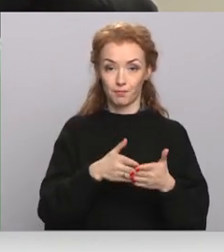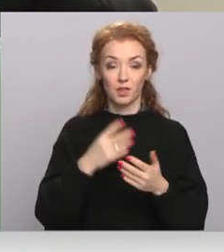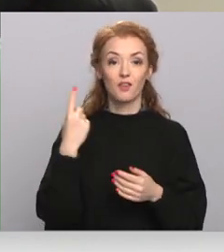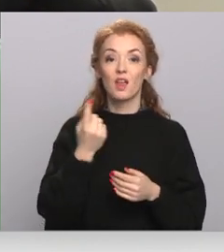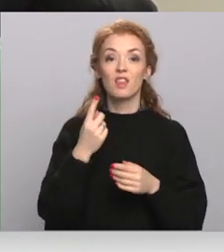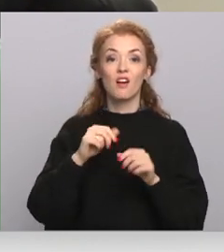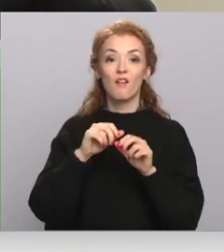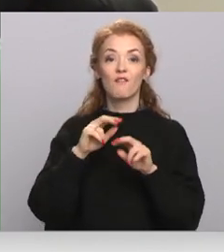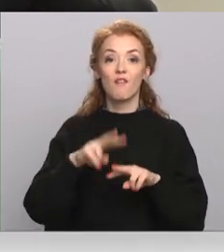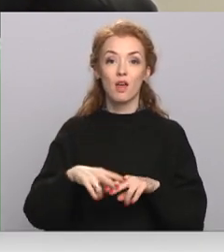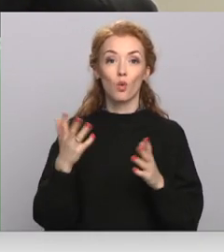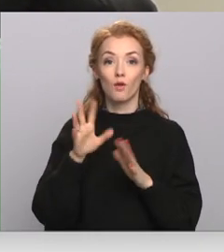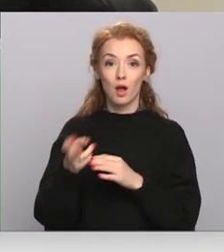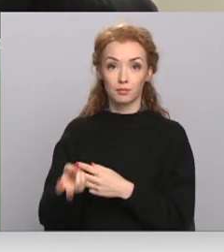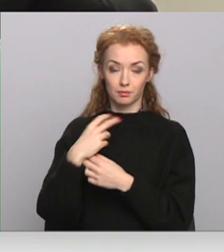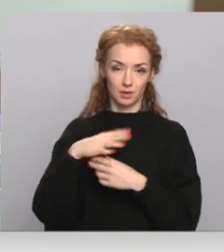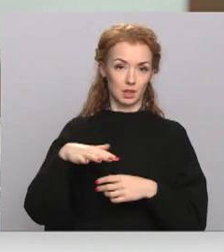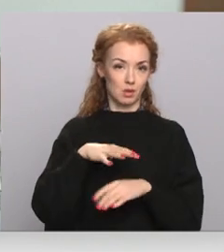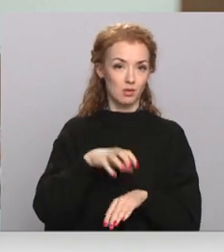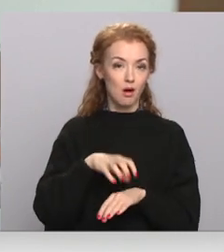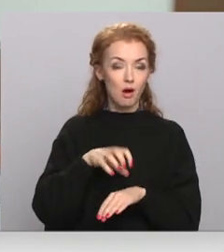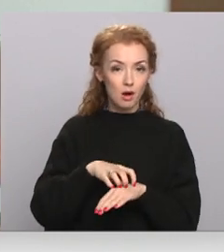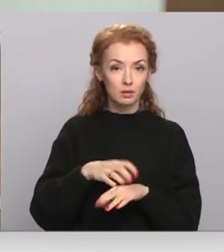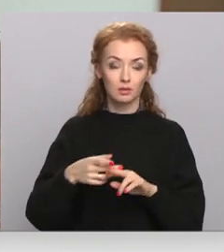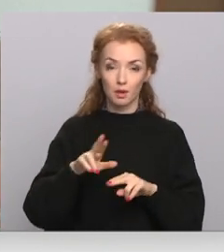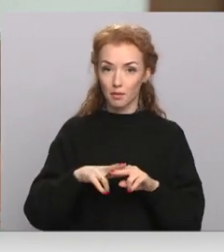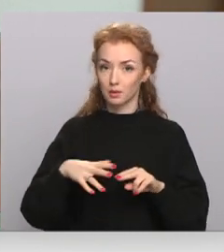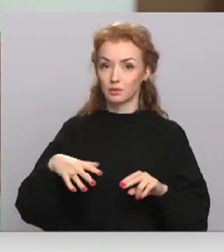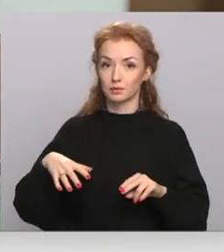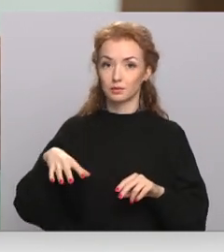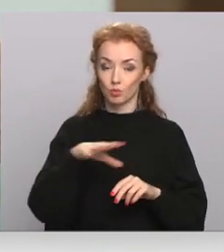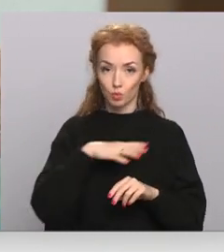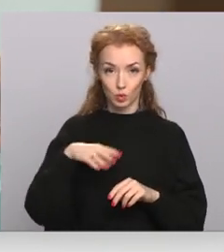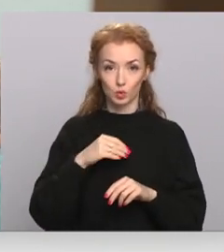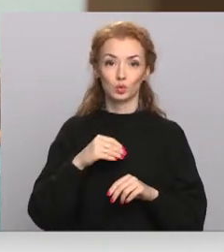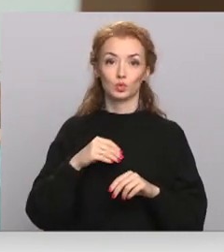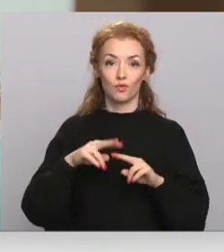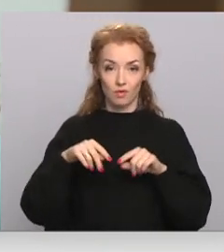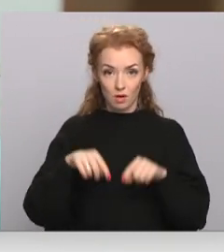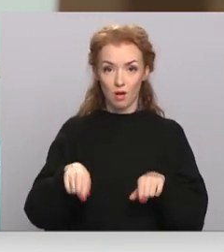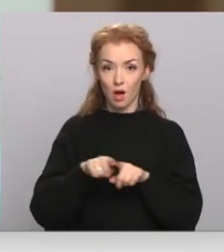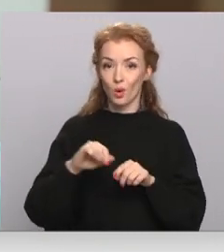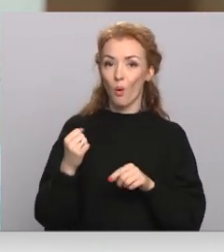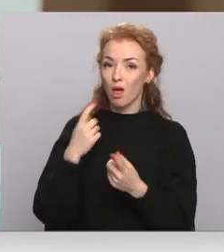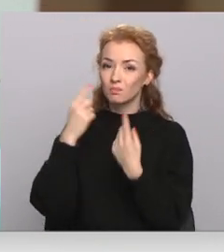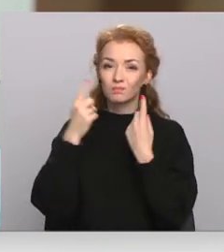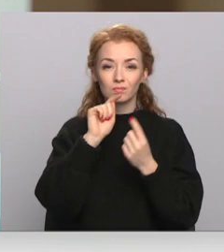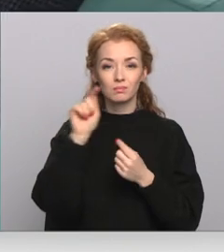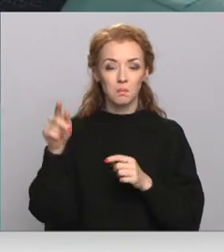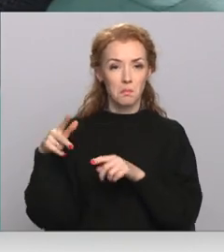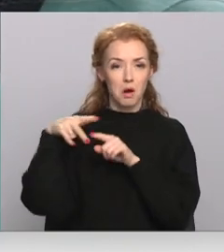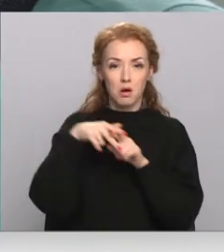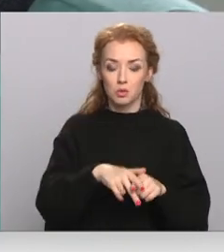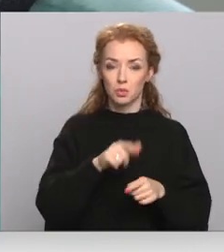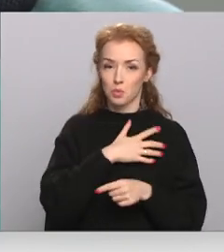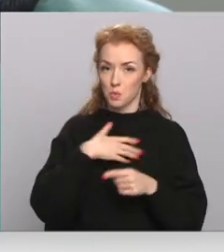viņi var griezties, tas ir ģimenes ārsta prakse. Un tāpēc gan mūsu praksē, gan runājot ar kolēģiem, tā pārslodze ir